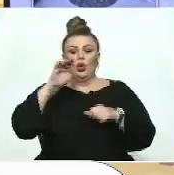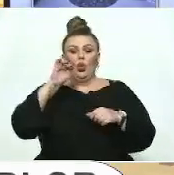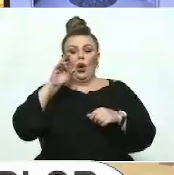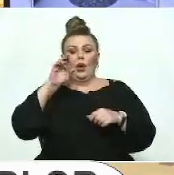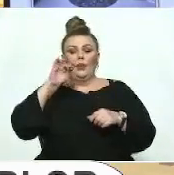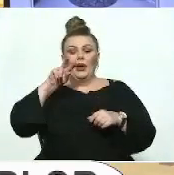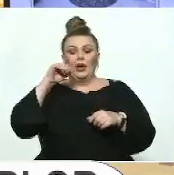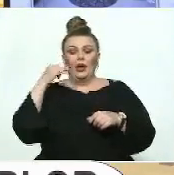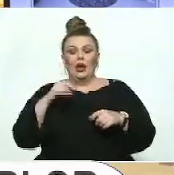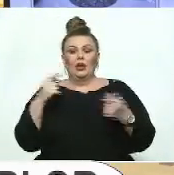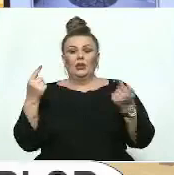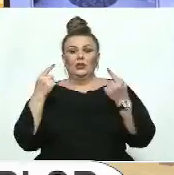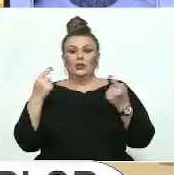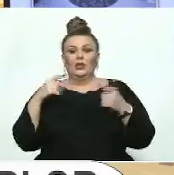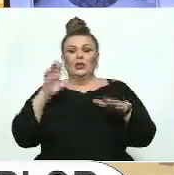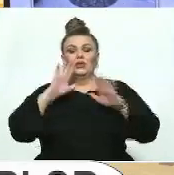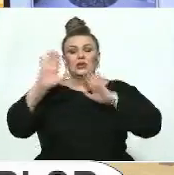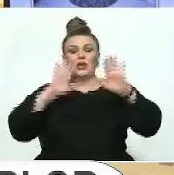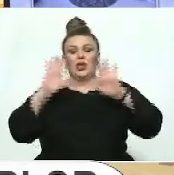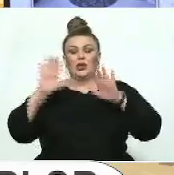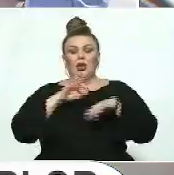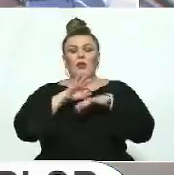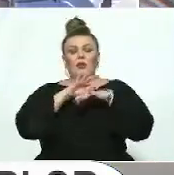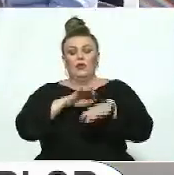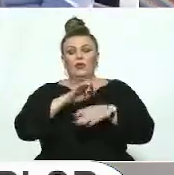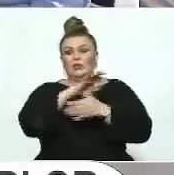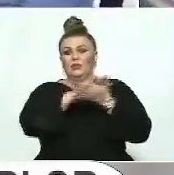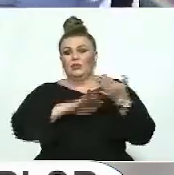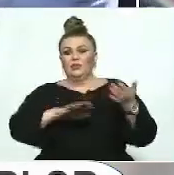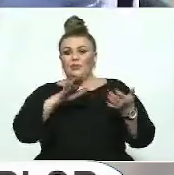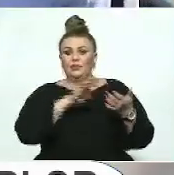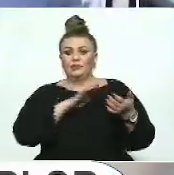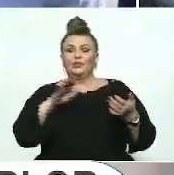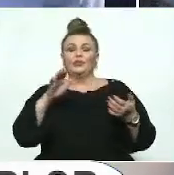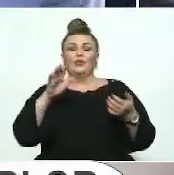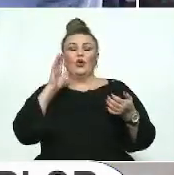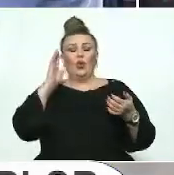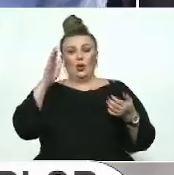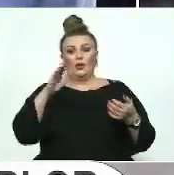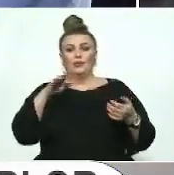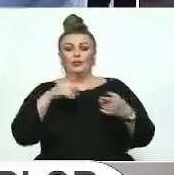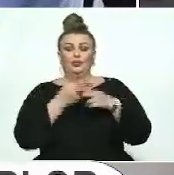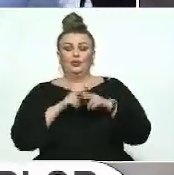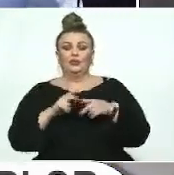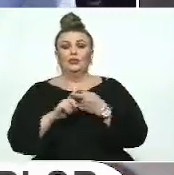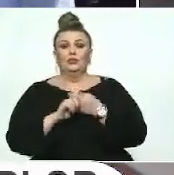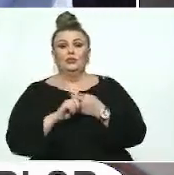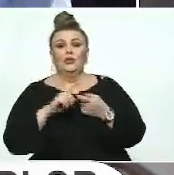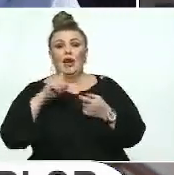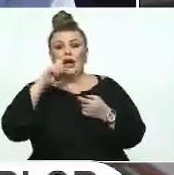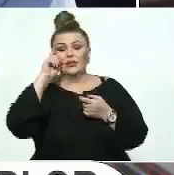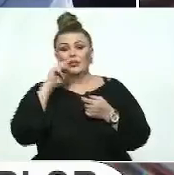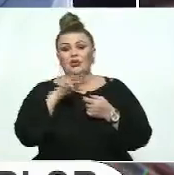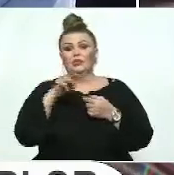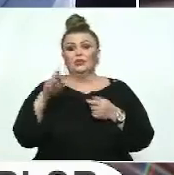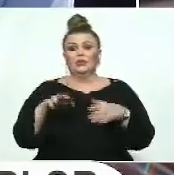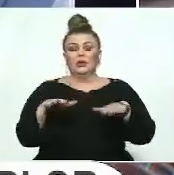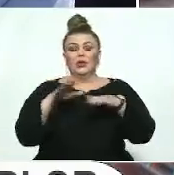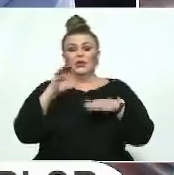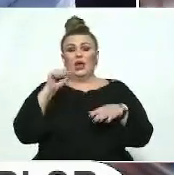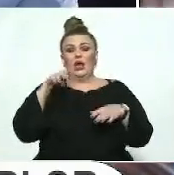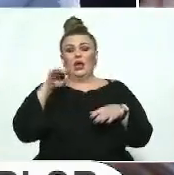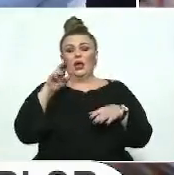olmuş silsilə sərgilər keçirilməkdə davam edir. Qeyd edim ki, bununla əlaqədar Azərbaycanın Milli Məclis spikeri